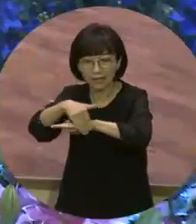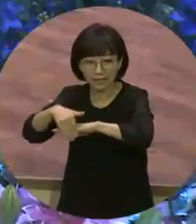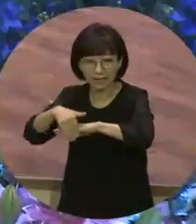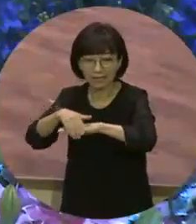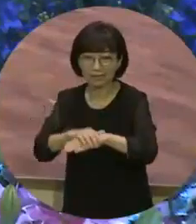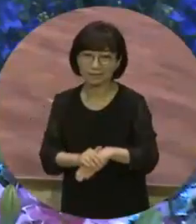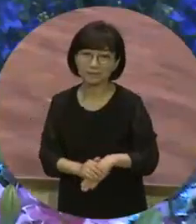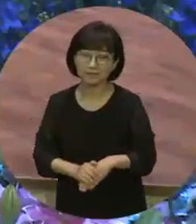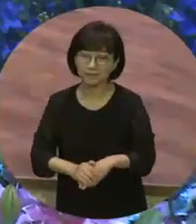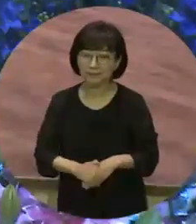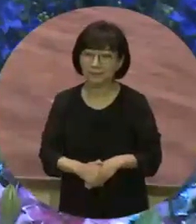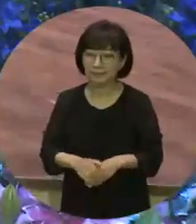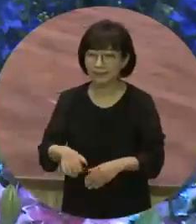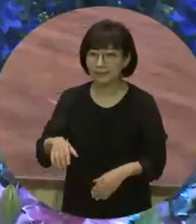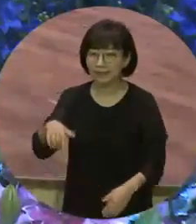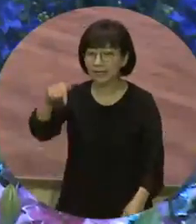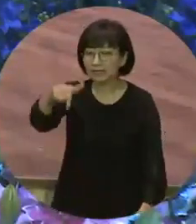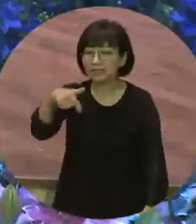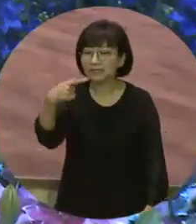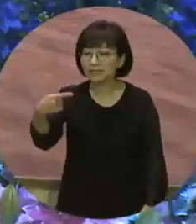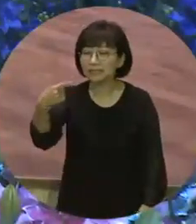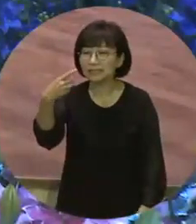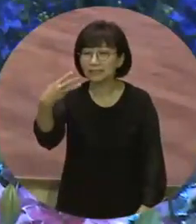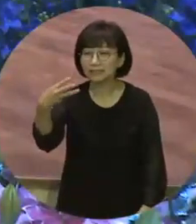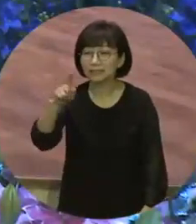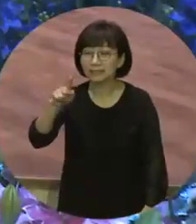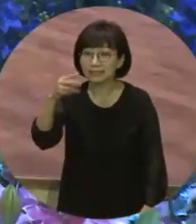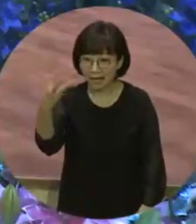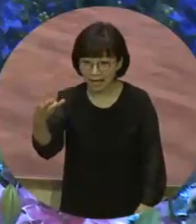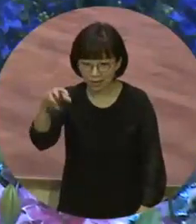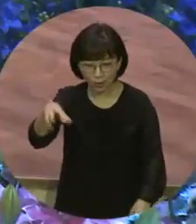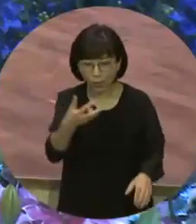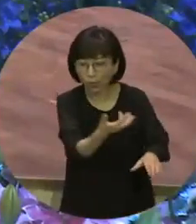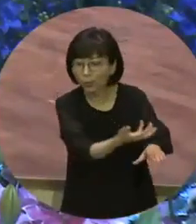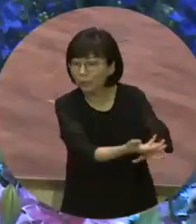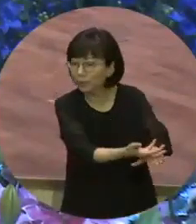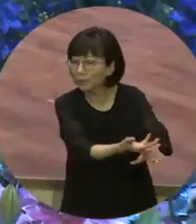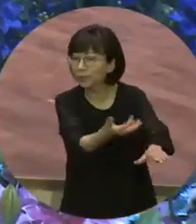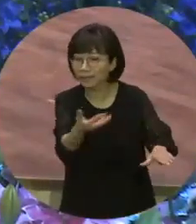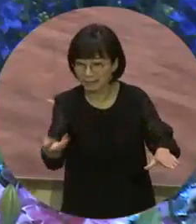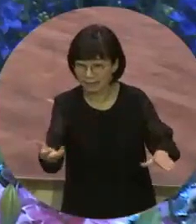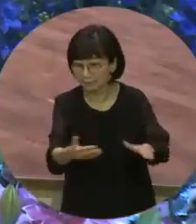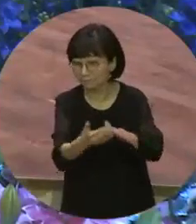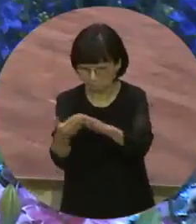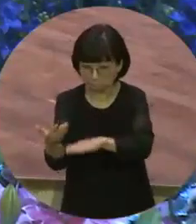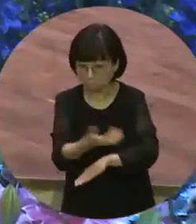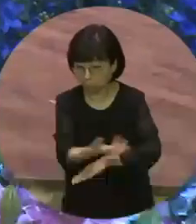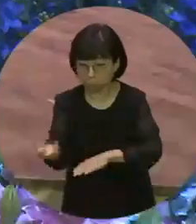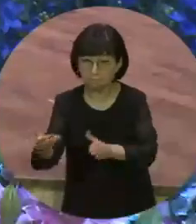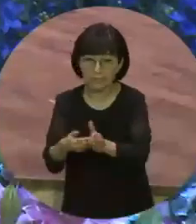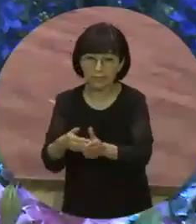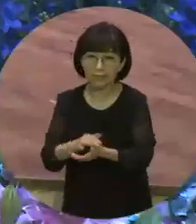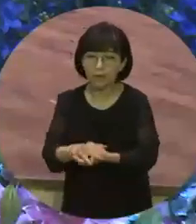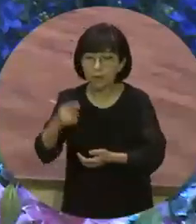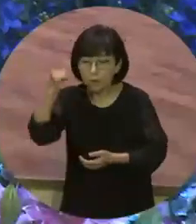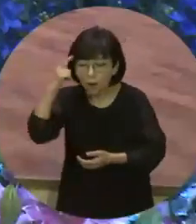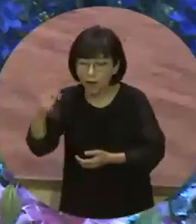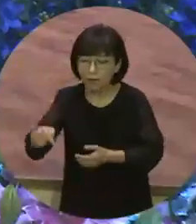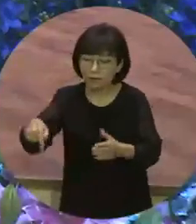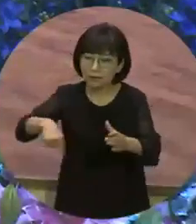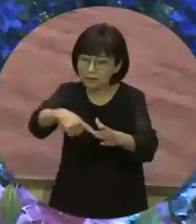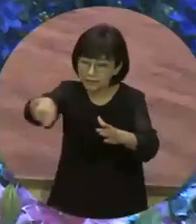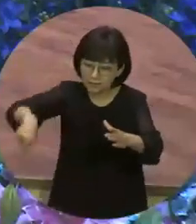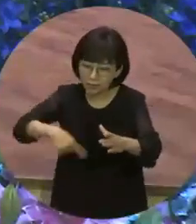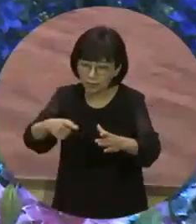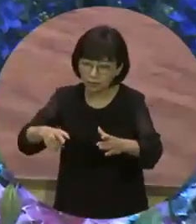왕 아비멜렉이 살던 그랄 지역으로 이동을 했습니다. 이렇게 한 것은 당시 흉년이 와도 전혀